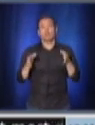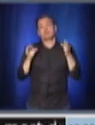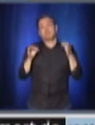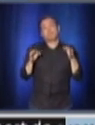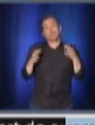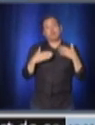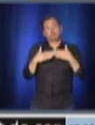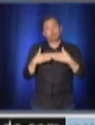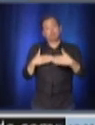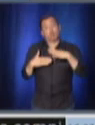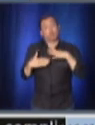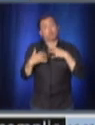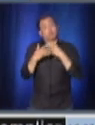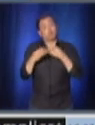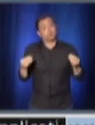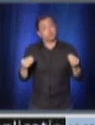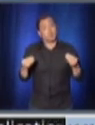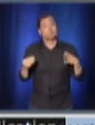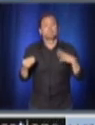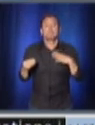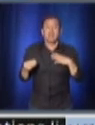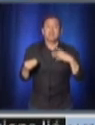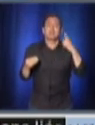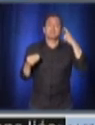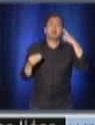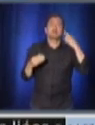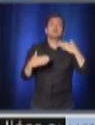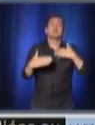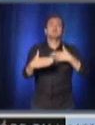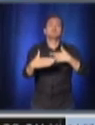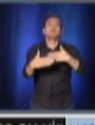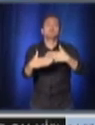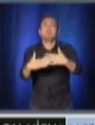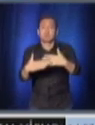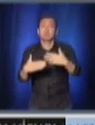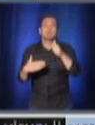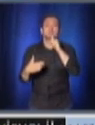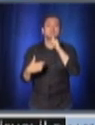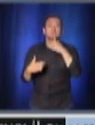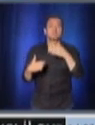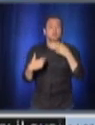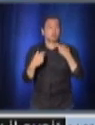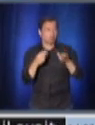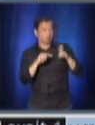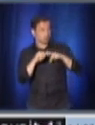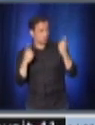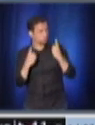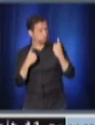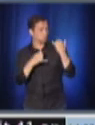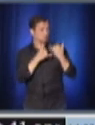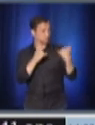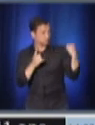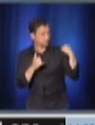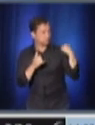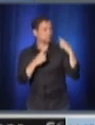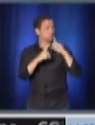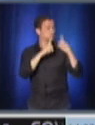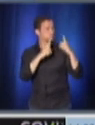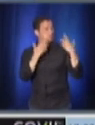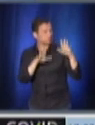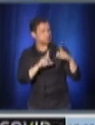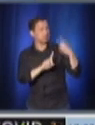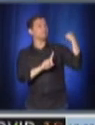une solution. Mais je pense que... Et on le fait, là, parce que j'ai eu une discussion en fin de semaine, je veux dire,